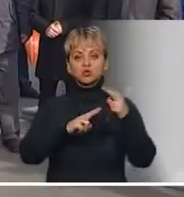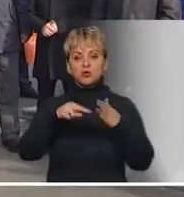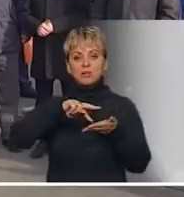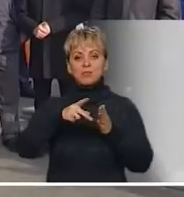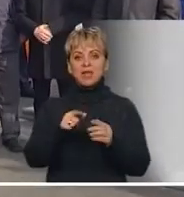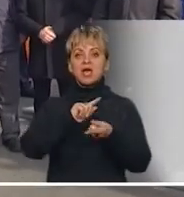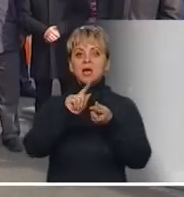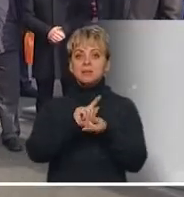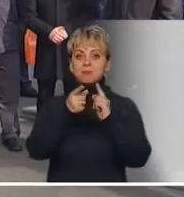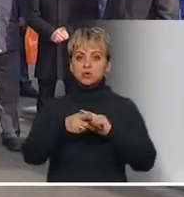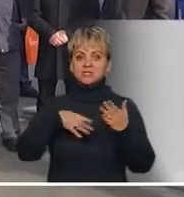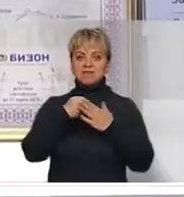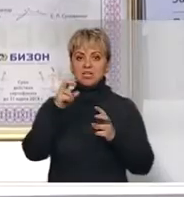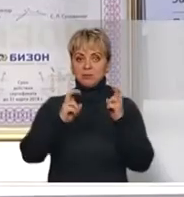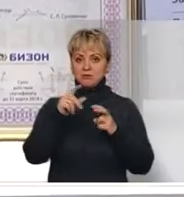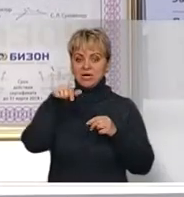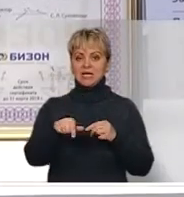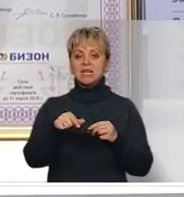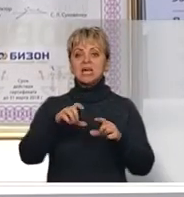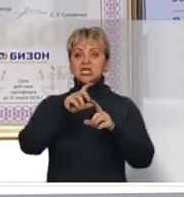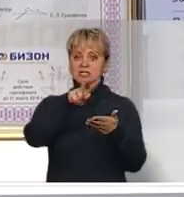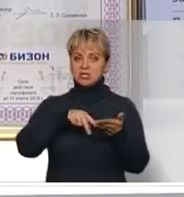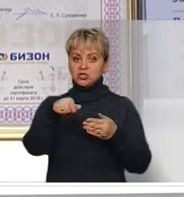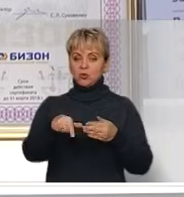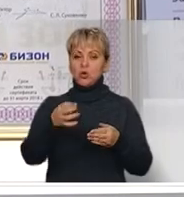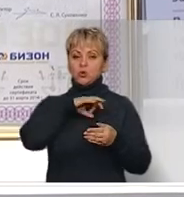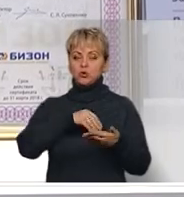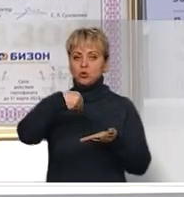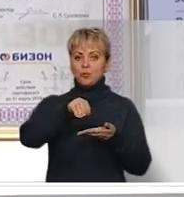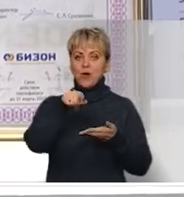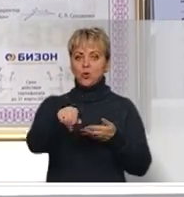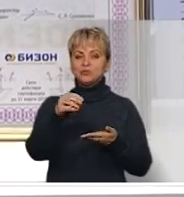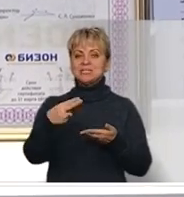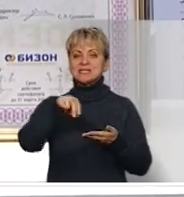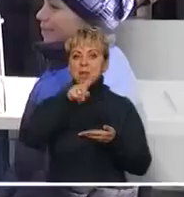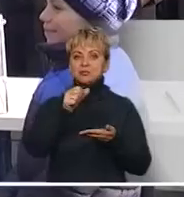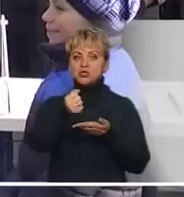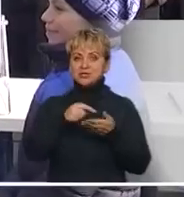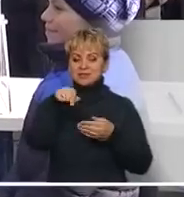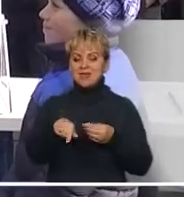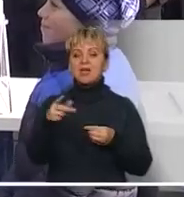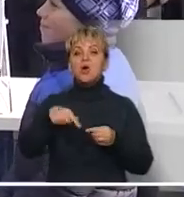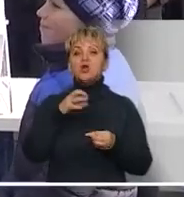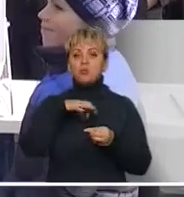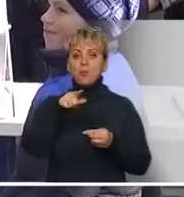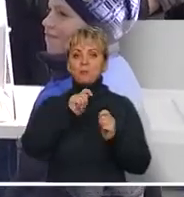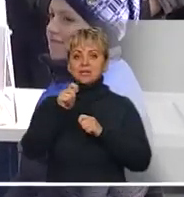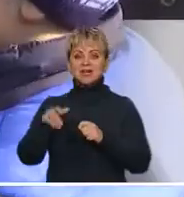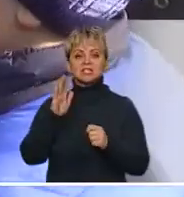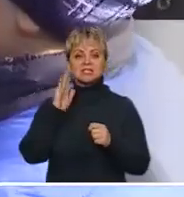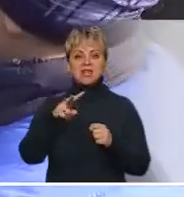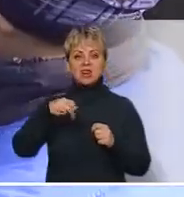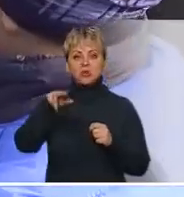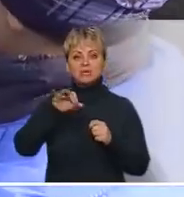инновациями и строили планы на перевооружение своих предприятий. Сертификаты на льготную покупку запчастей, полезные в любом хозяйстве